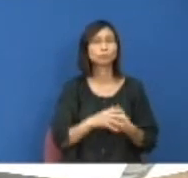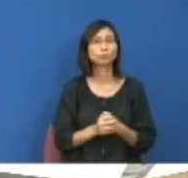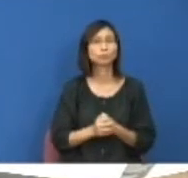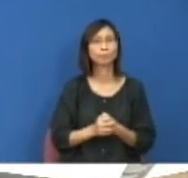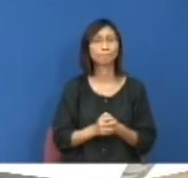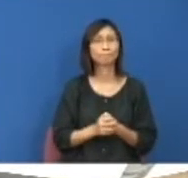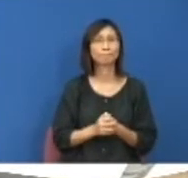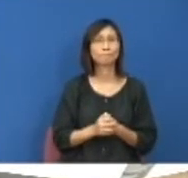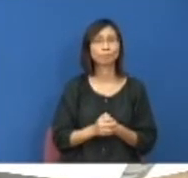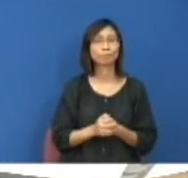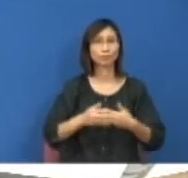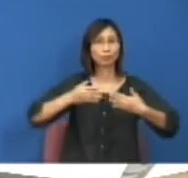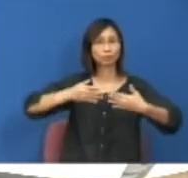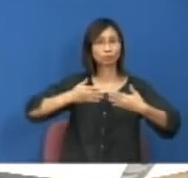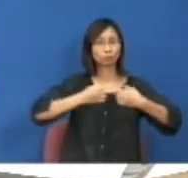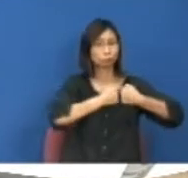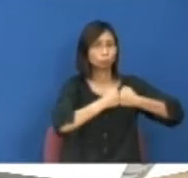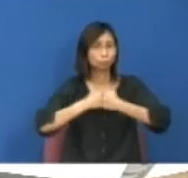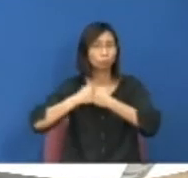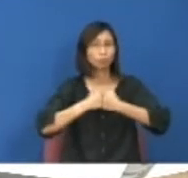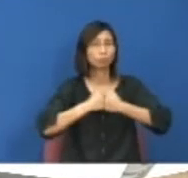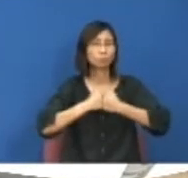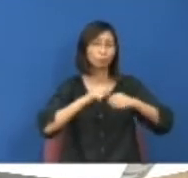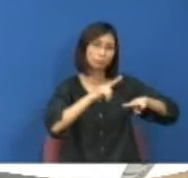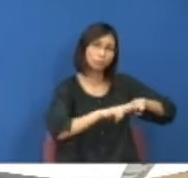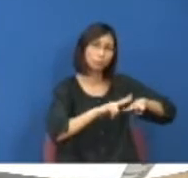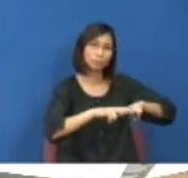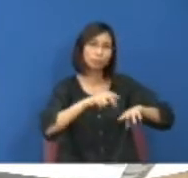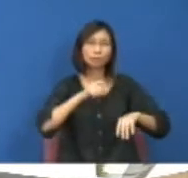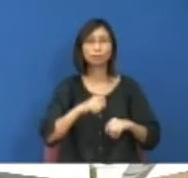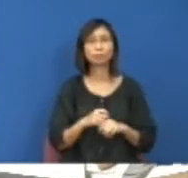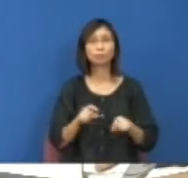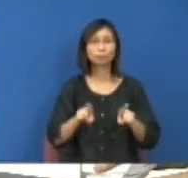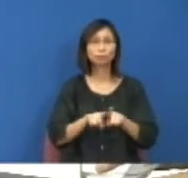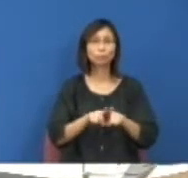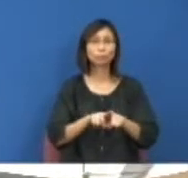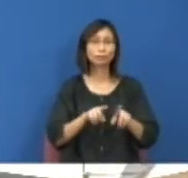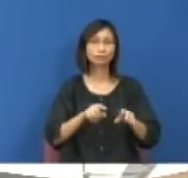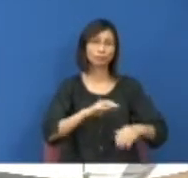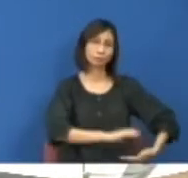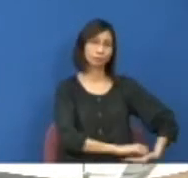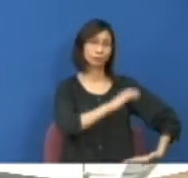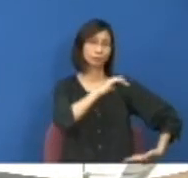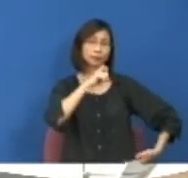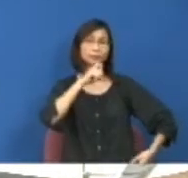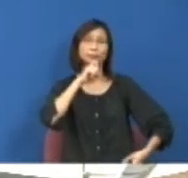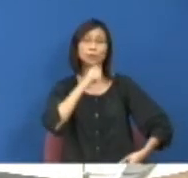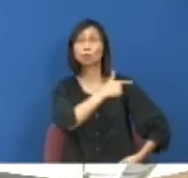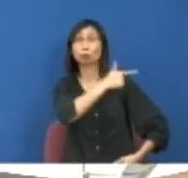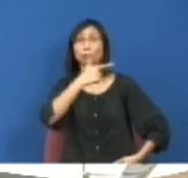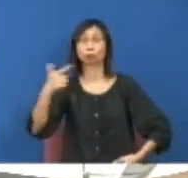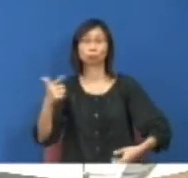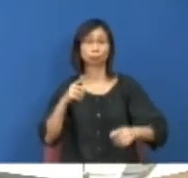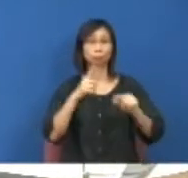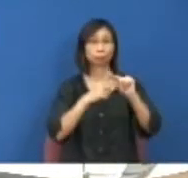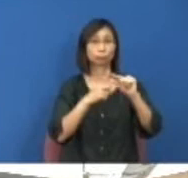喺我哋抗衡中共同埋有錢人嘅結合裏邊咧，好多中產階級都會出嚟，或者小產階級都會出